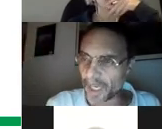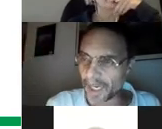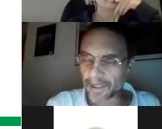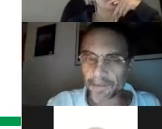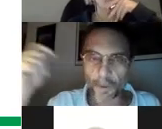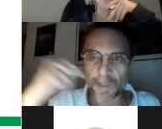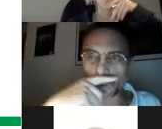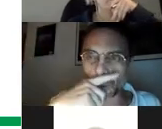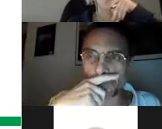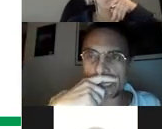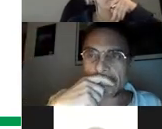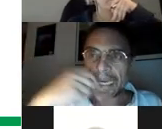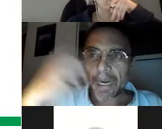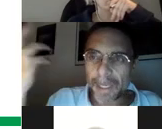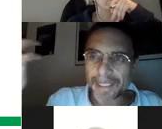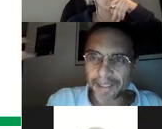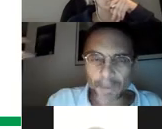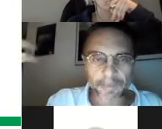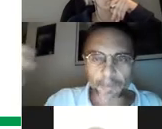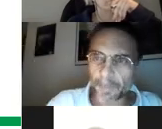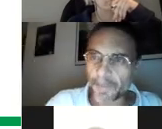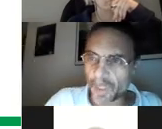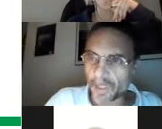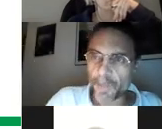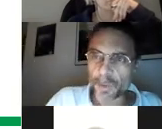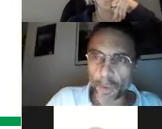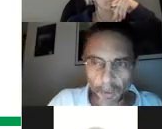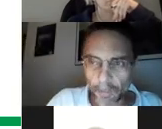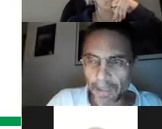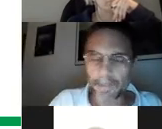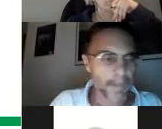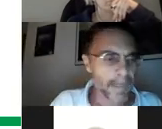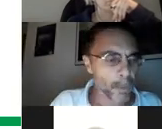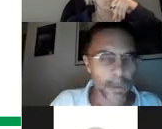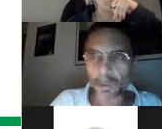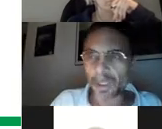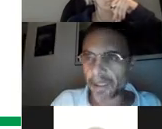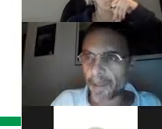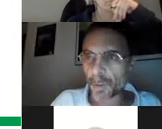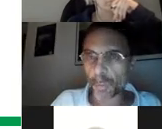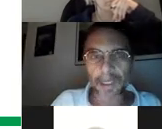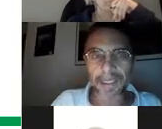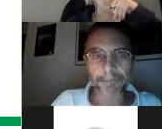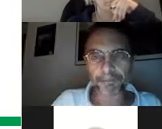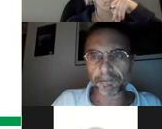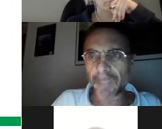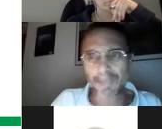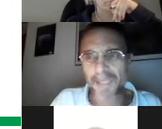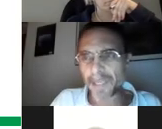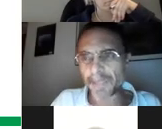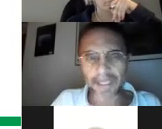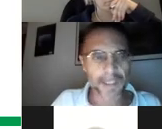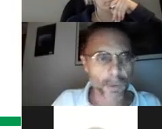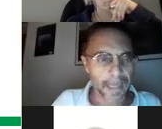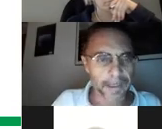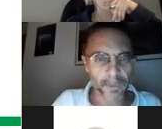privilegiata di informazione. Allora, qual è stata questa fonte privilegiata di informazione? Ribadendo quanto detto da chi mi ha preceduto, in realtà, i mass media,